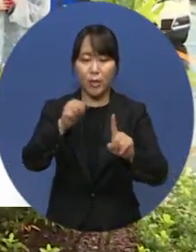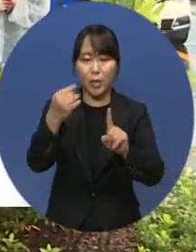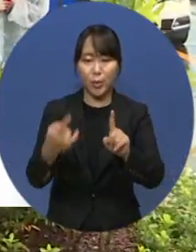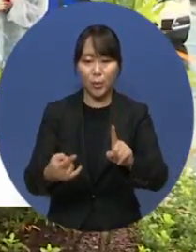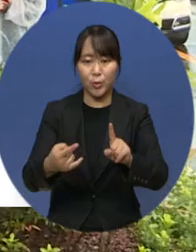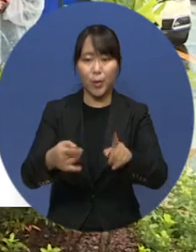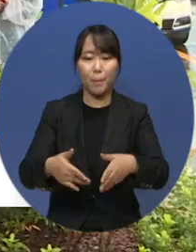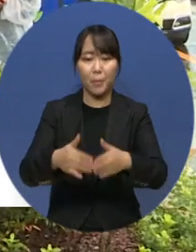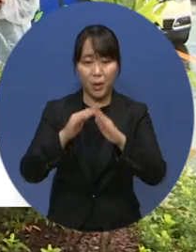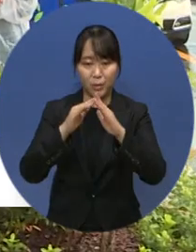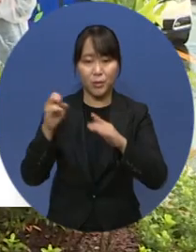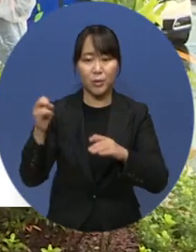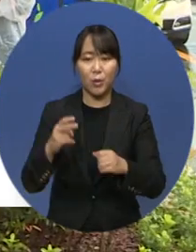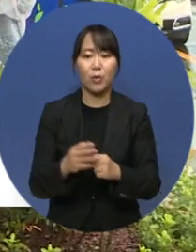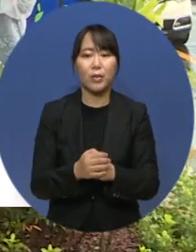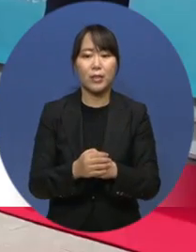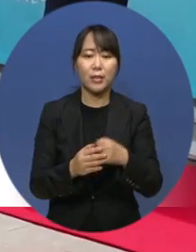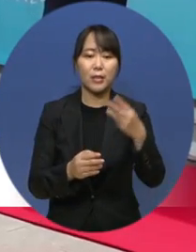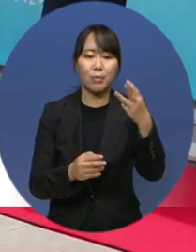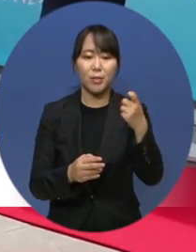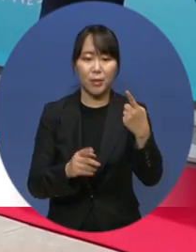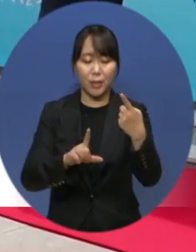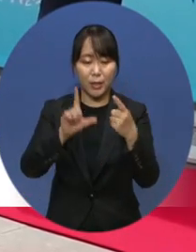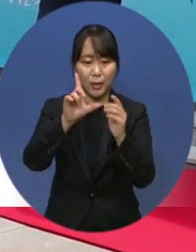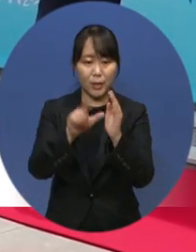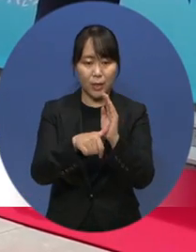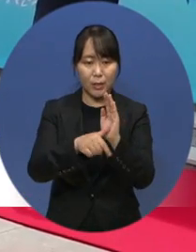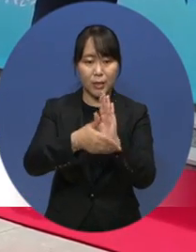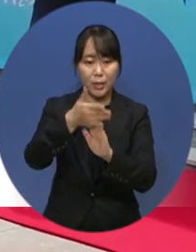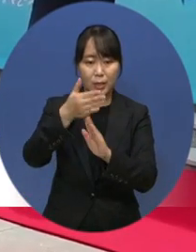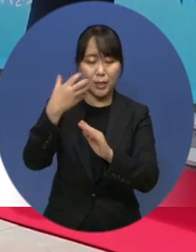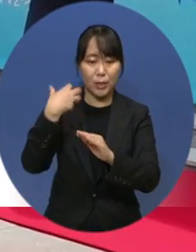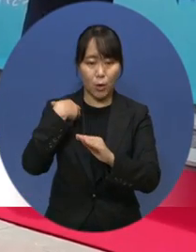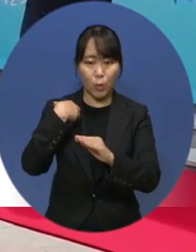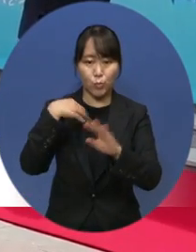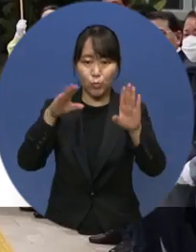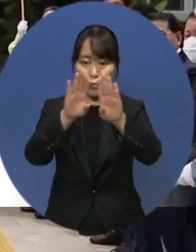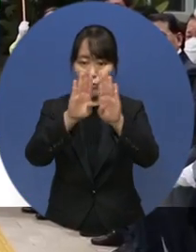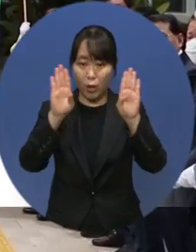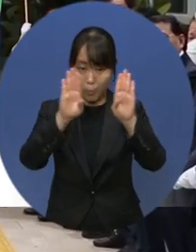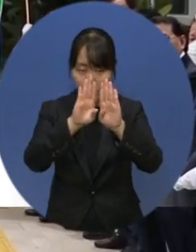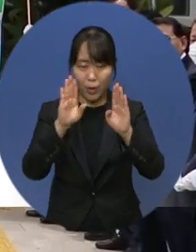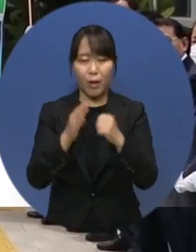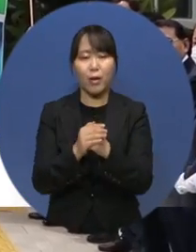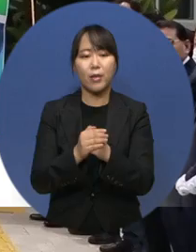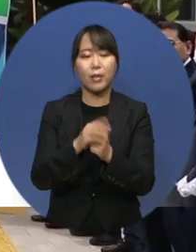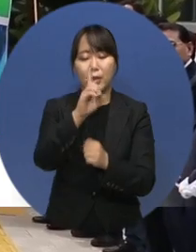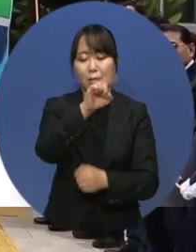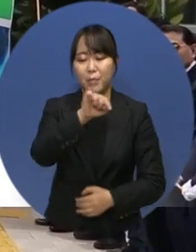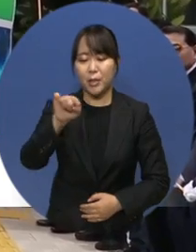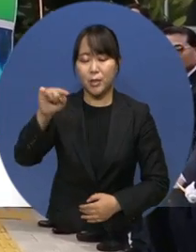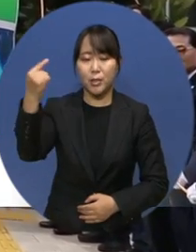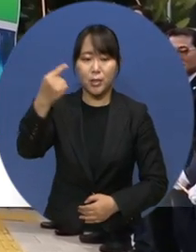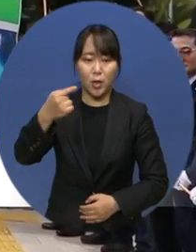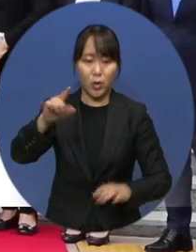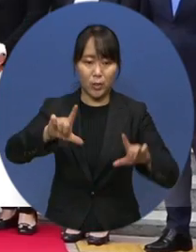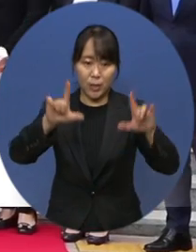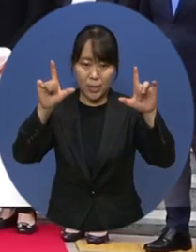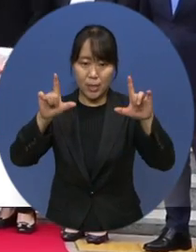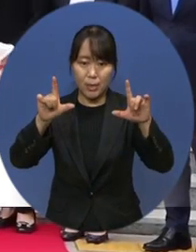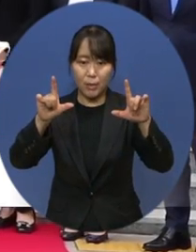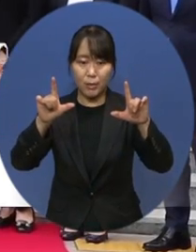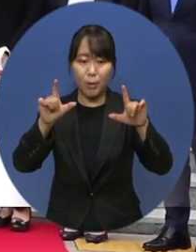제1호를 조성한 데 이어 31일에는 순천시청 정문에 박람회 D-1000일 카운터를